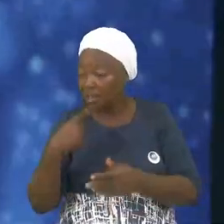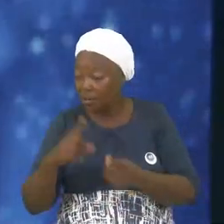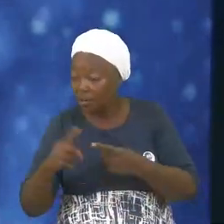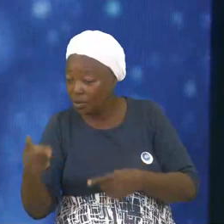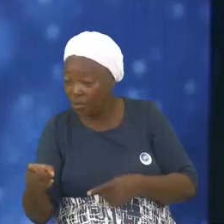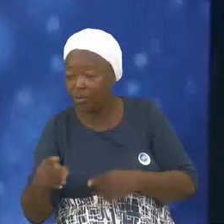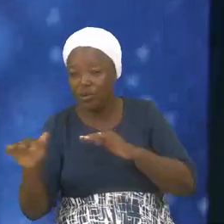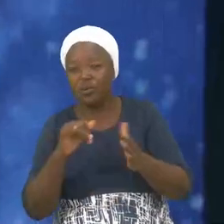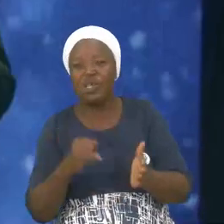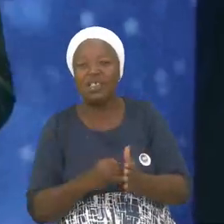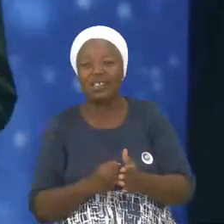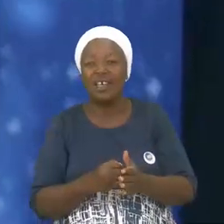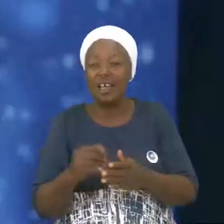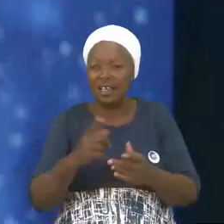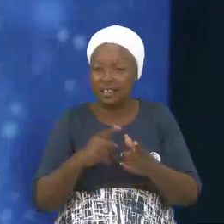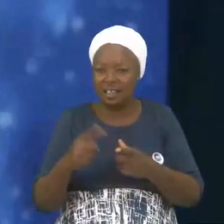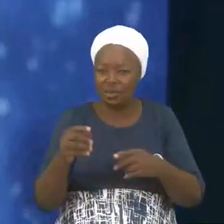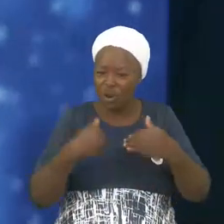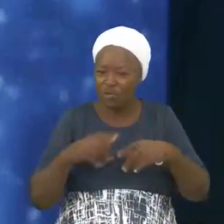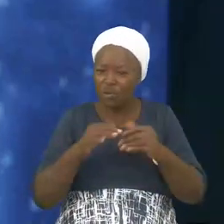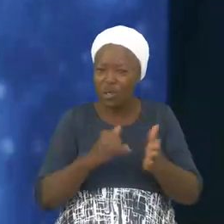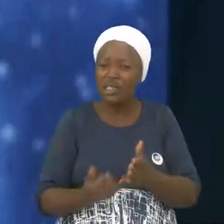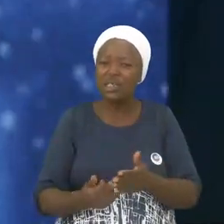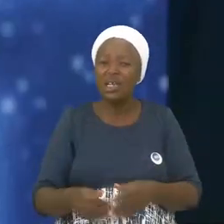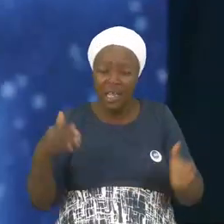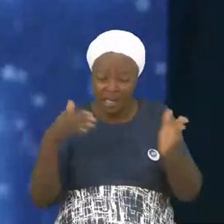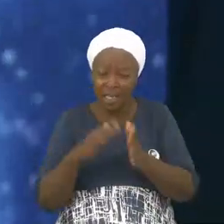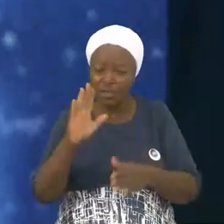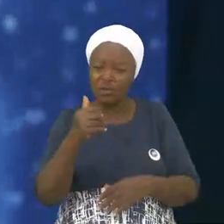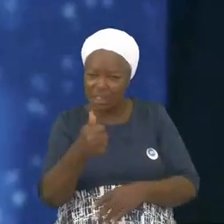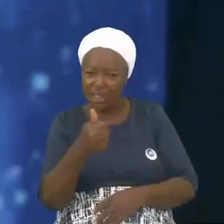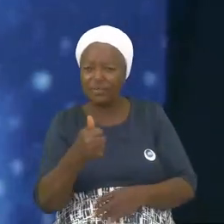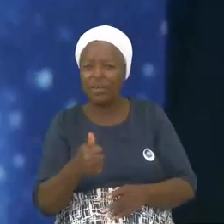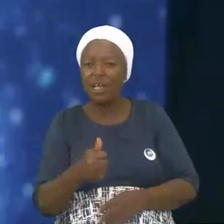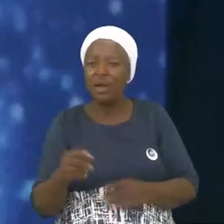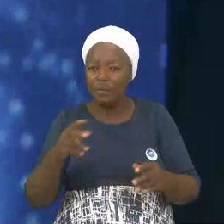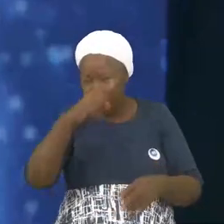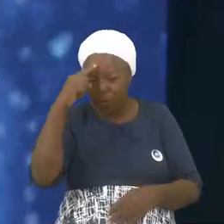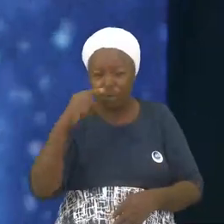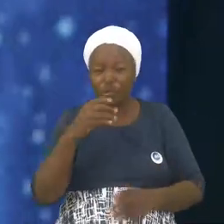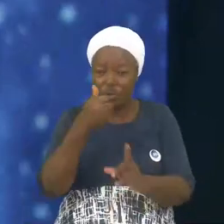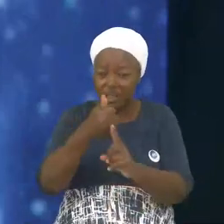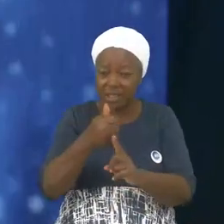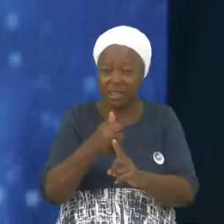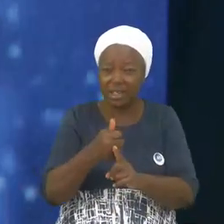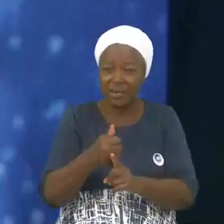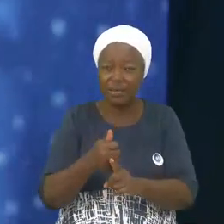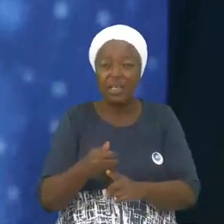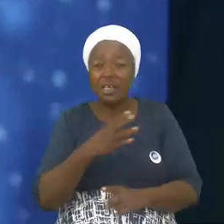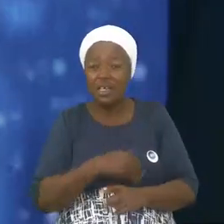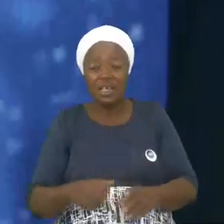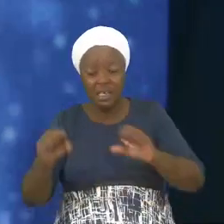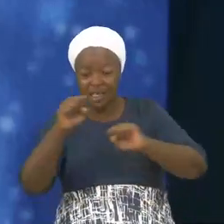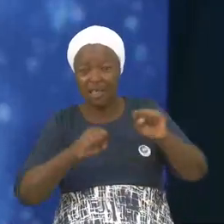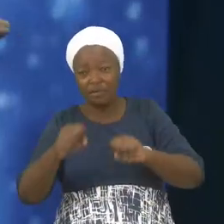pots d'eau. Tout ce qu'il te dira, fais-le. Et tu dois le faire contre